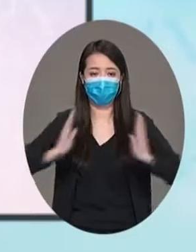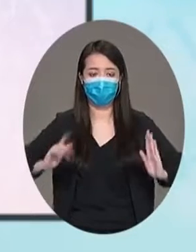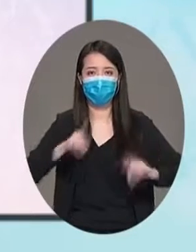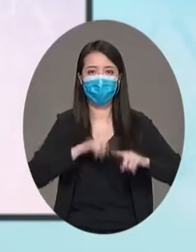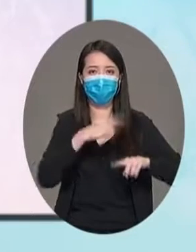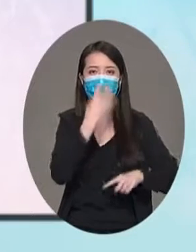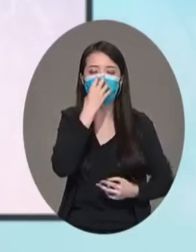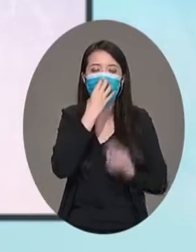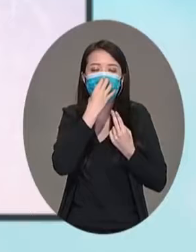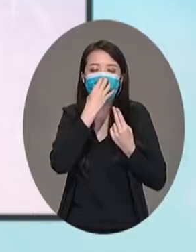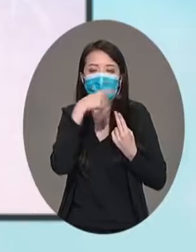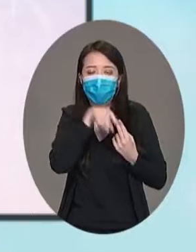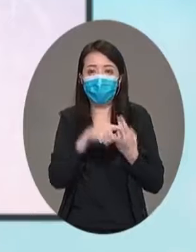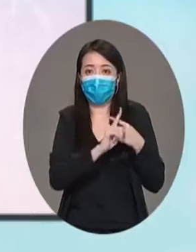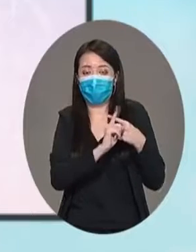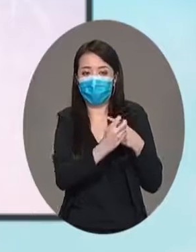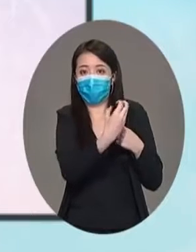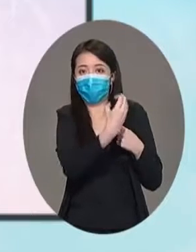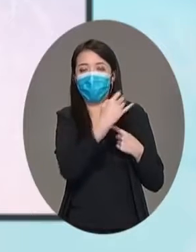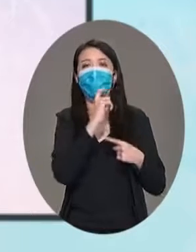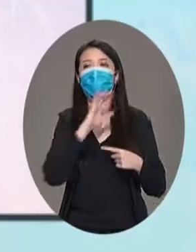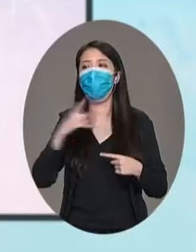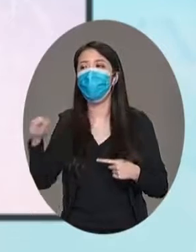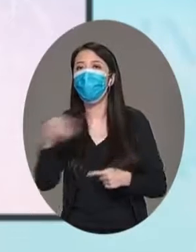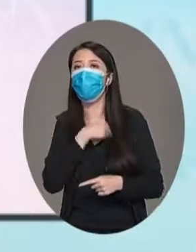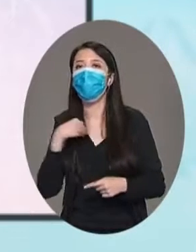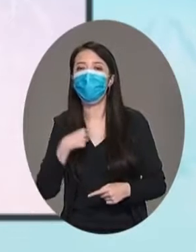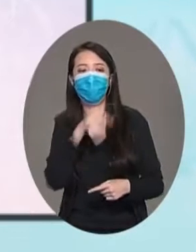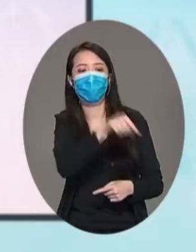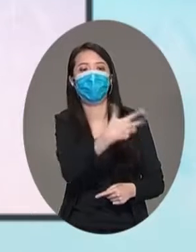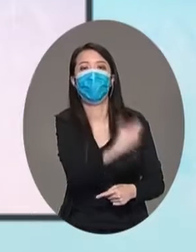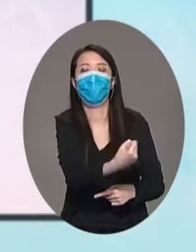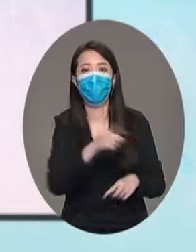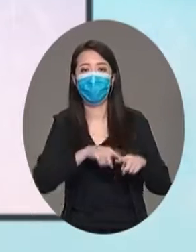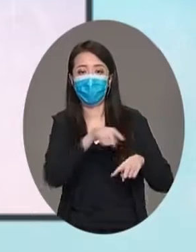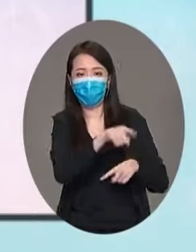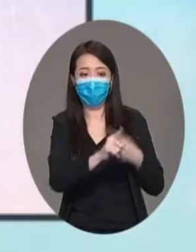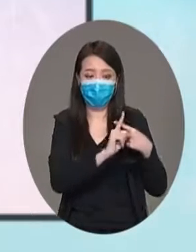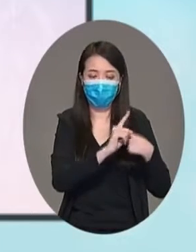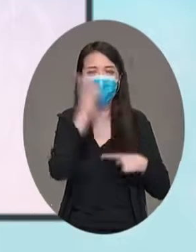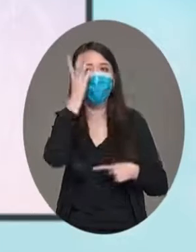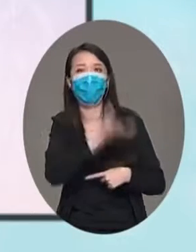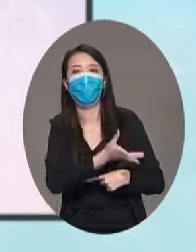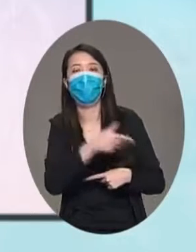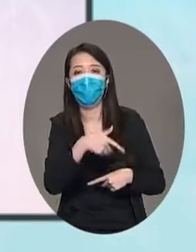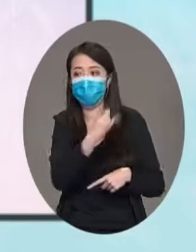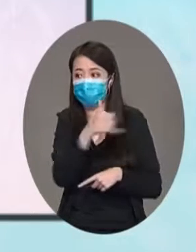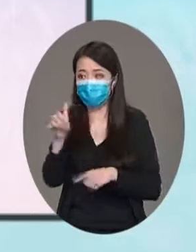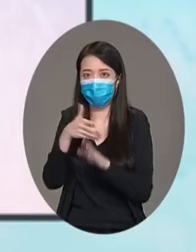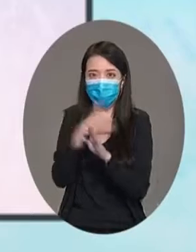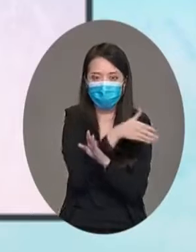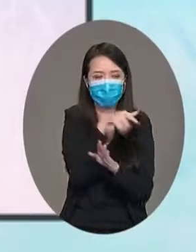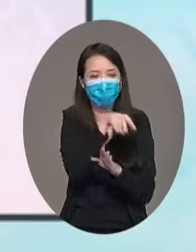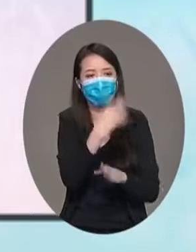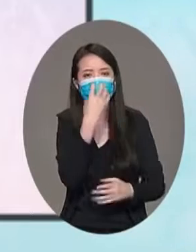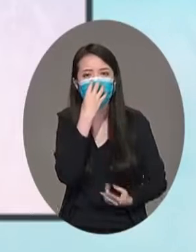生监察仪器响起，不过被告只是感识他，对事主的状况视而不见，离开手术室前